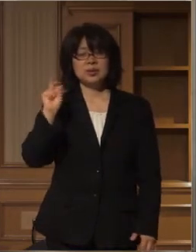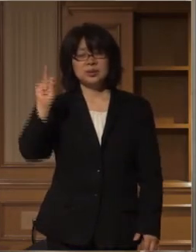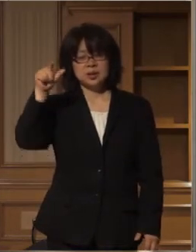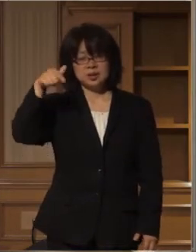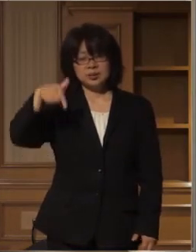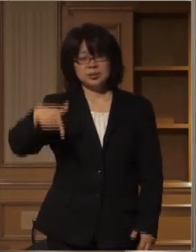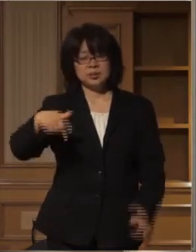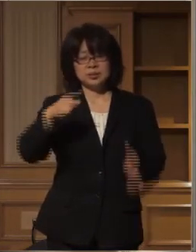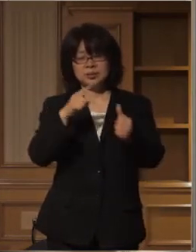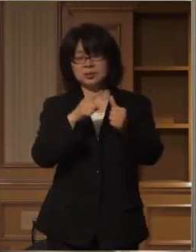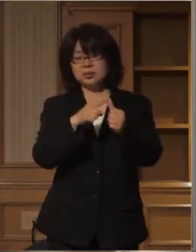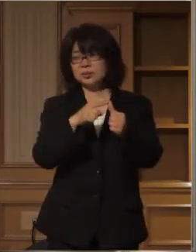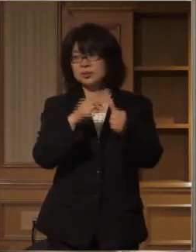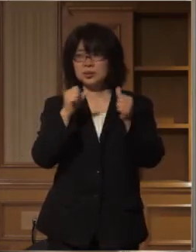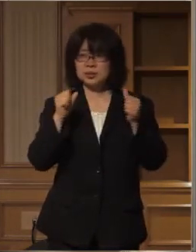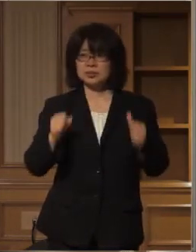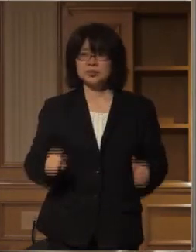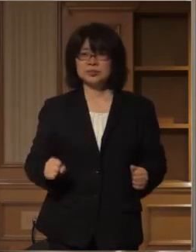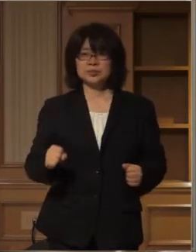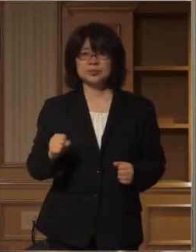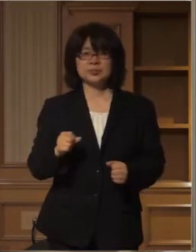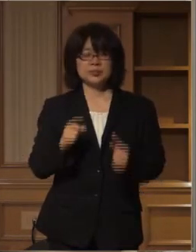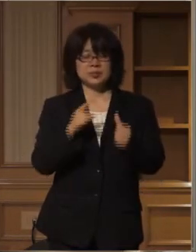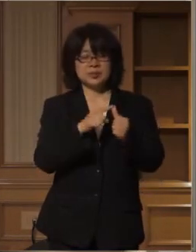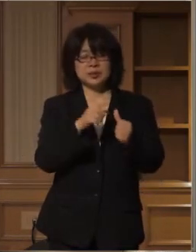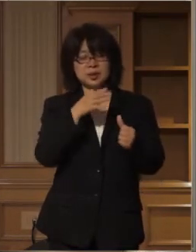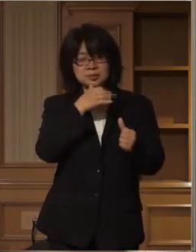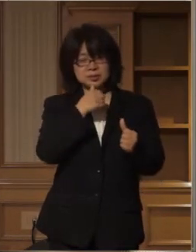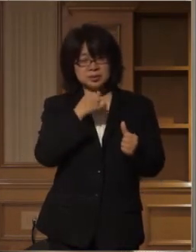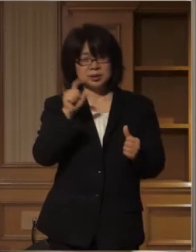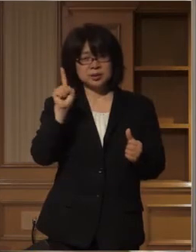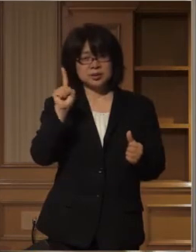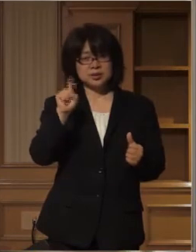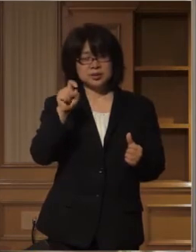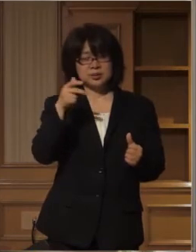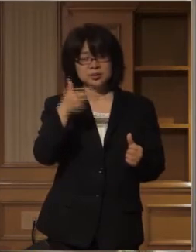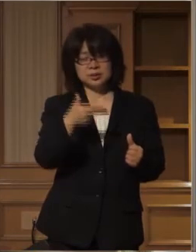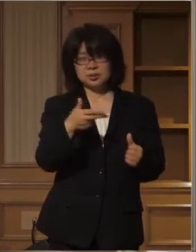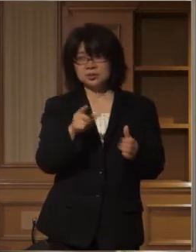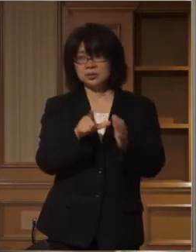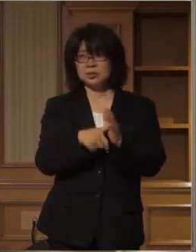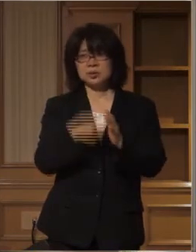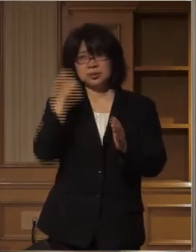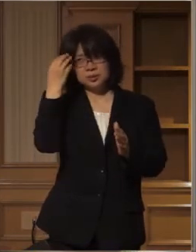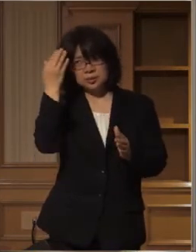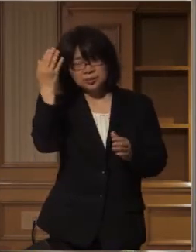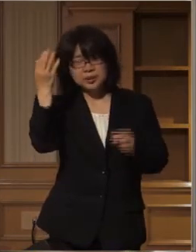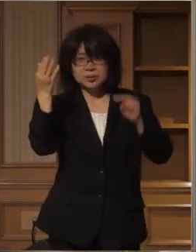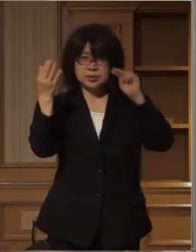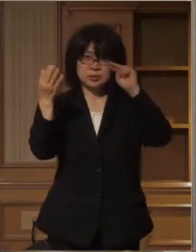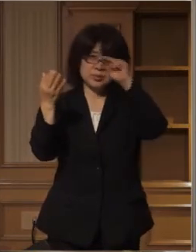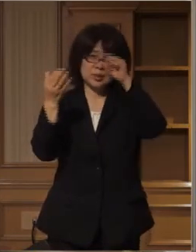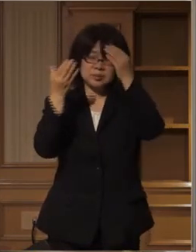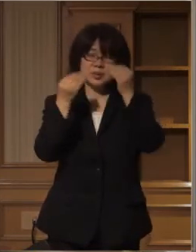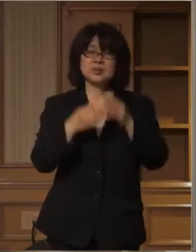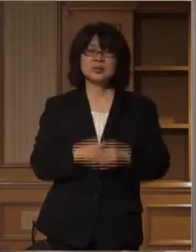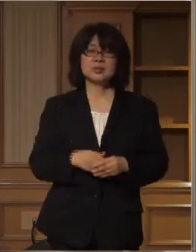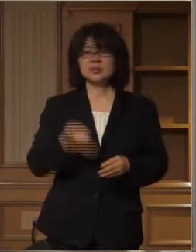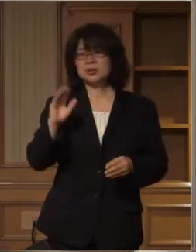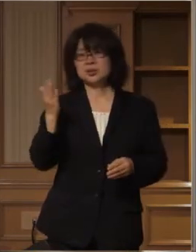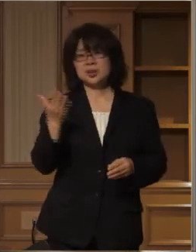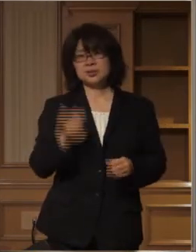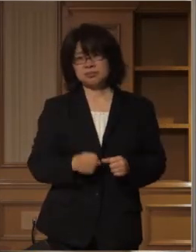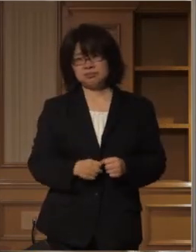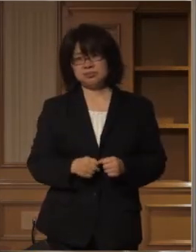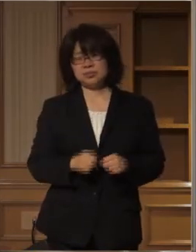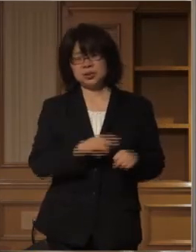ね、でそれからこうね、どうなっていくかっていうと奴隷として売られて、また本当にこう今度冤